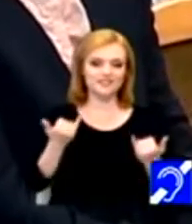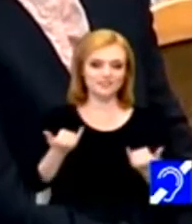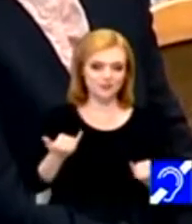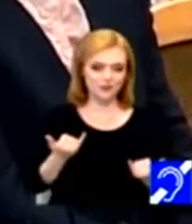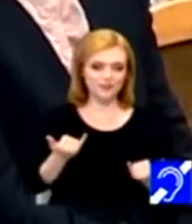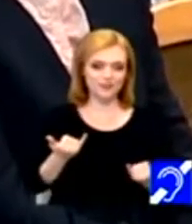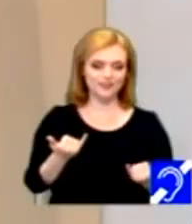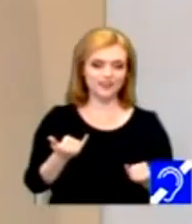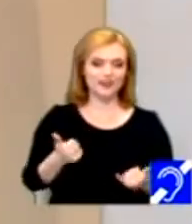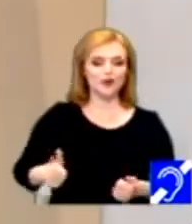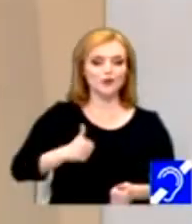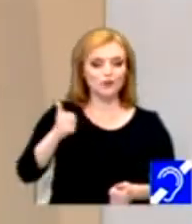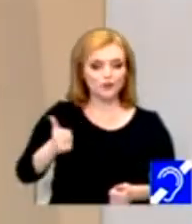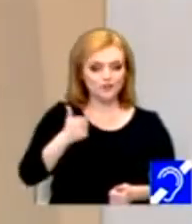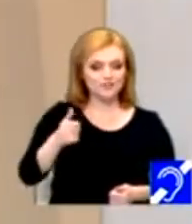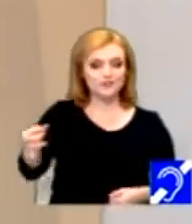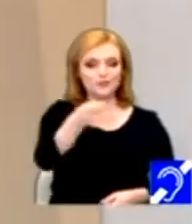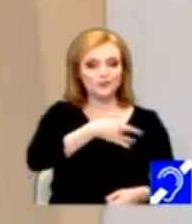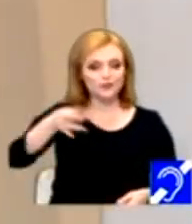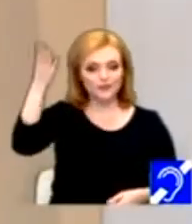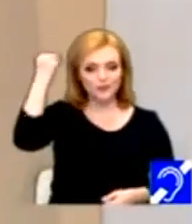acel patrimoniu pe care îl are Republica Moldova